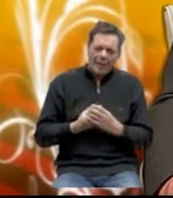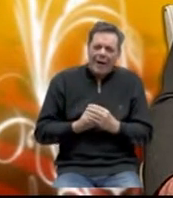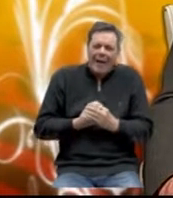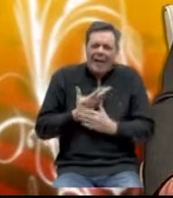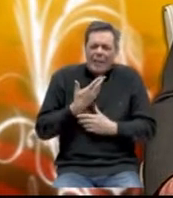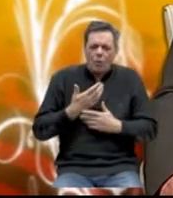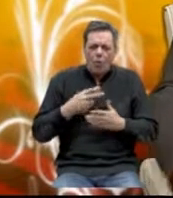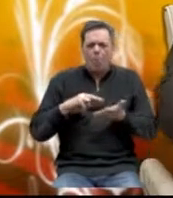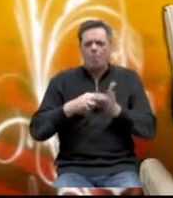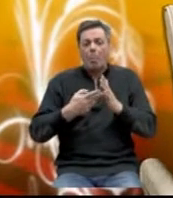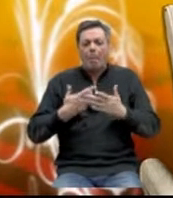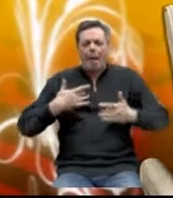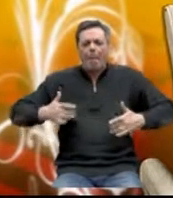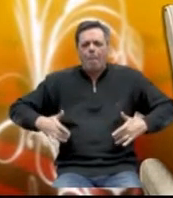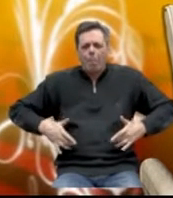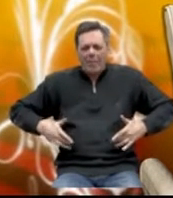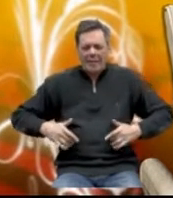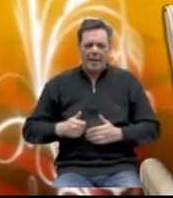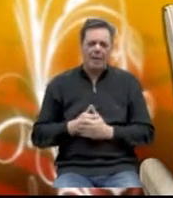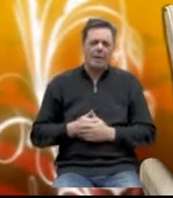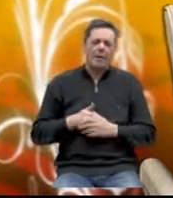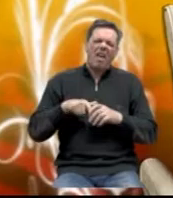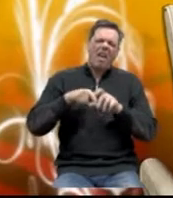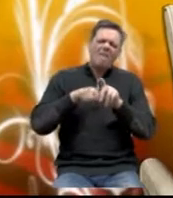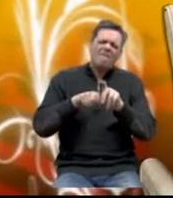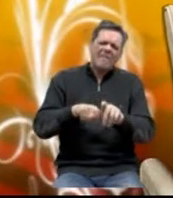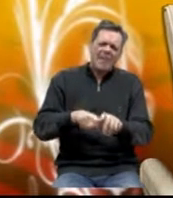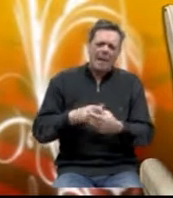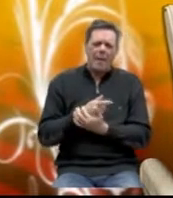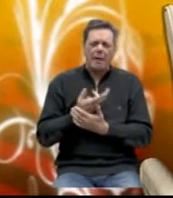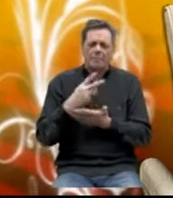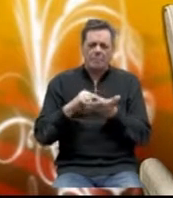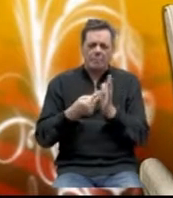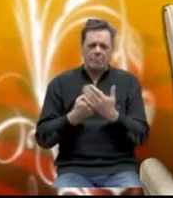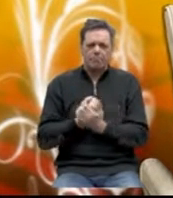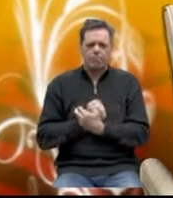sa bubrezima, najčešće vezane za problem